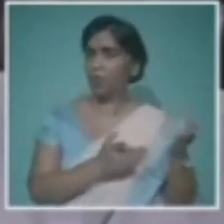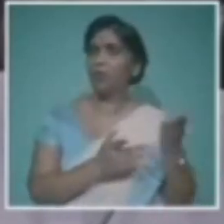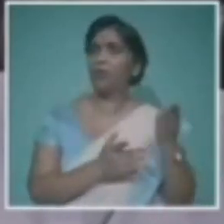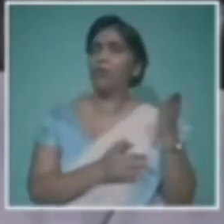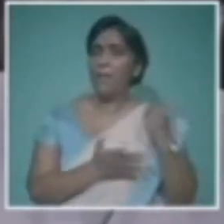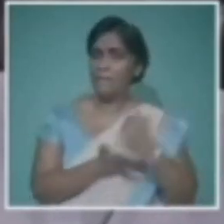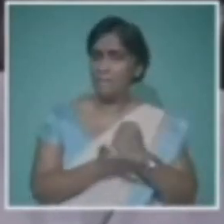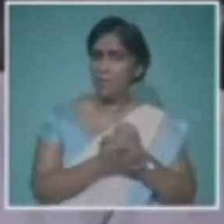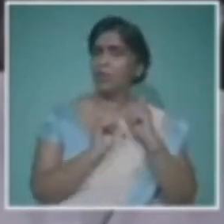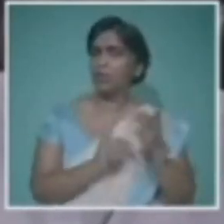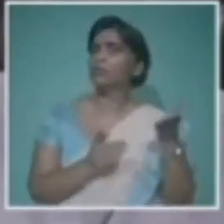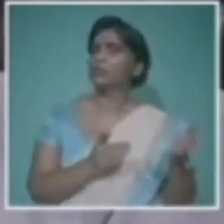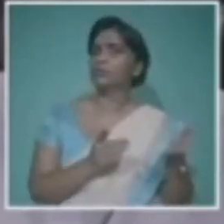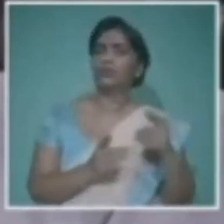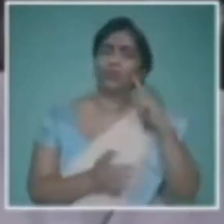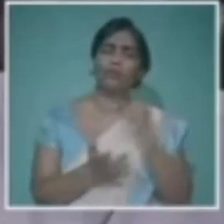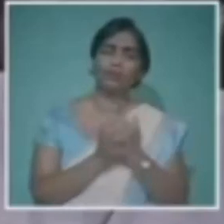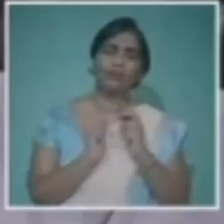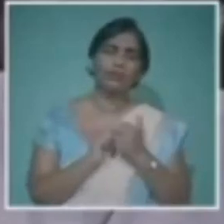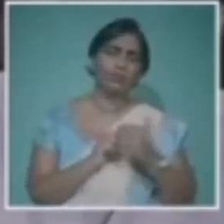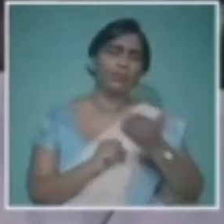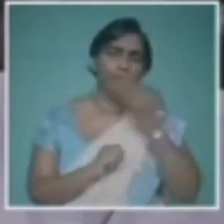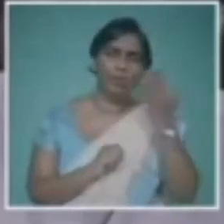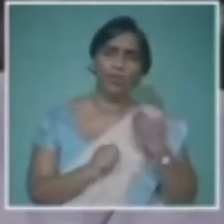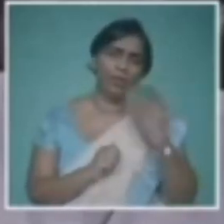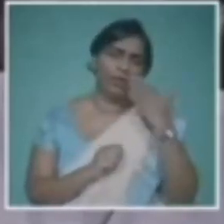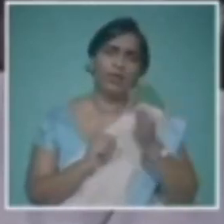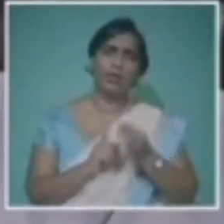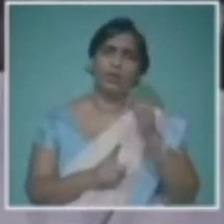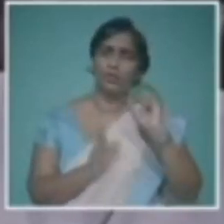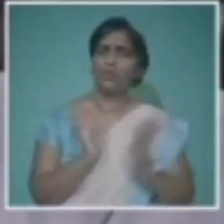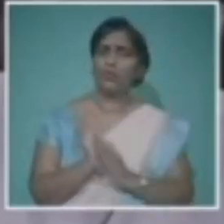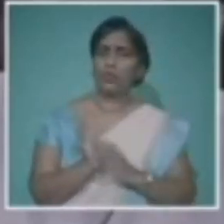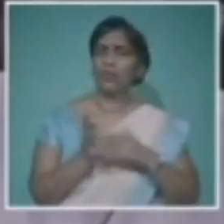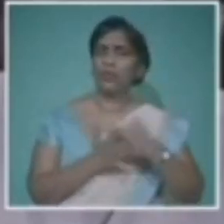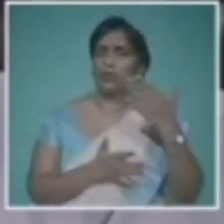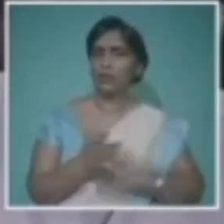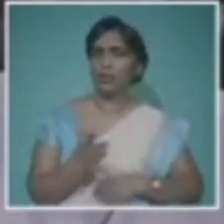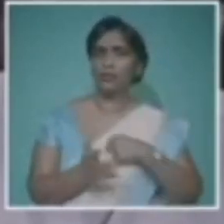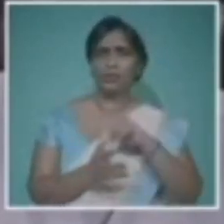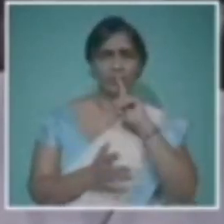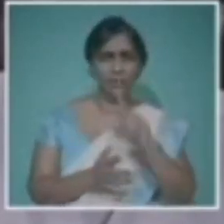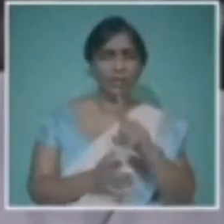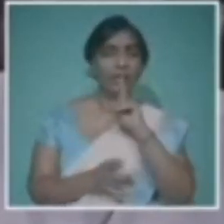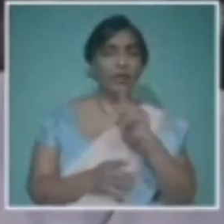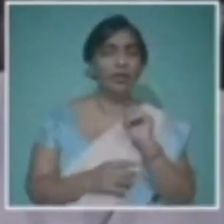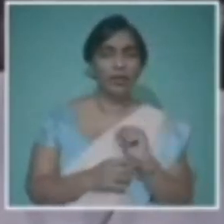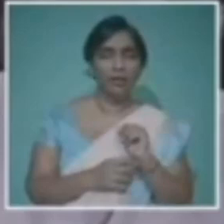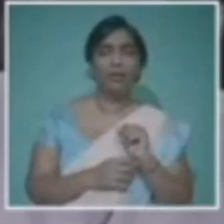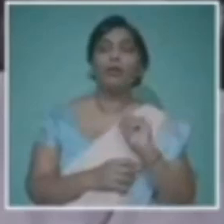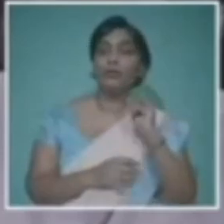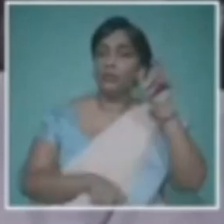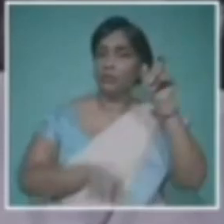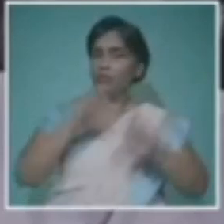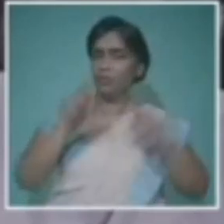මේකනම් මහබැංකුව එතකොට මේකත් අමාරු වෙටෙන්න පුළුවන් මම දැක්ක ජනාධිපති කොමිෂන් සභා වාර්තාවක සඳහන් වෙනවා මොකද්ද කියන්නේ ඇතැම්